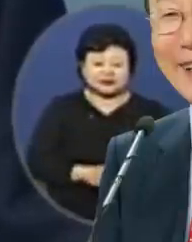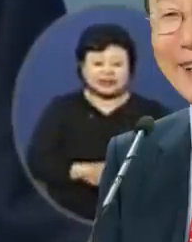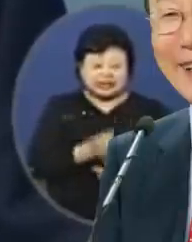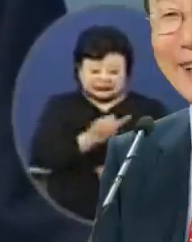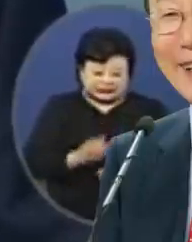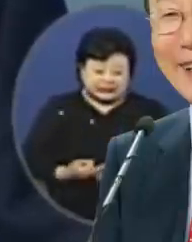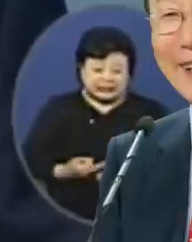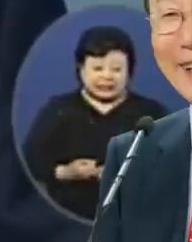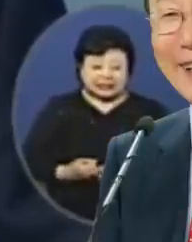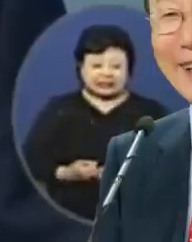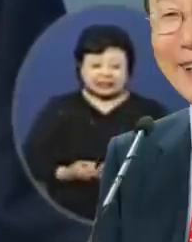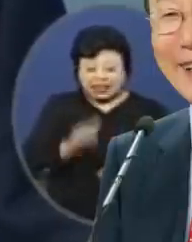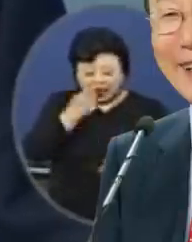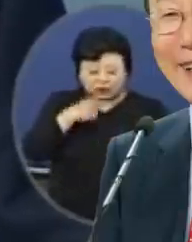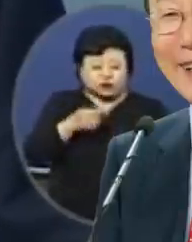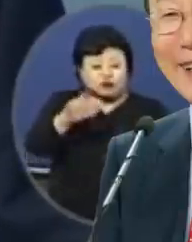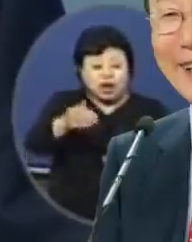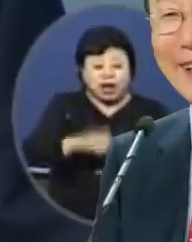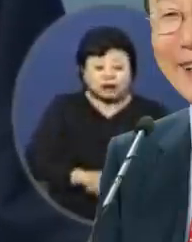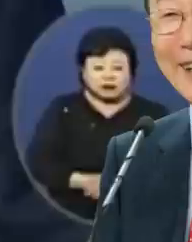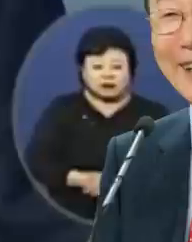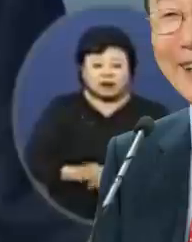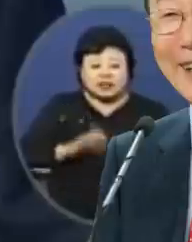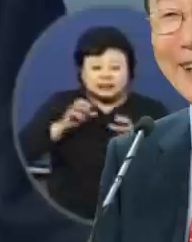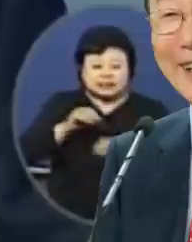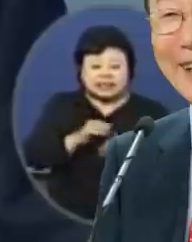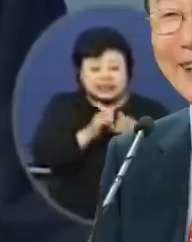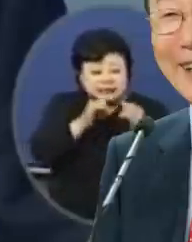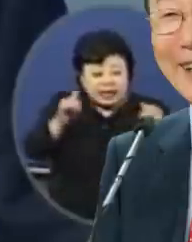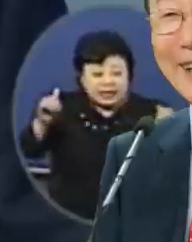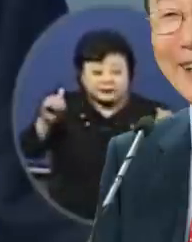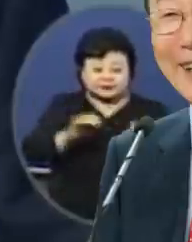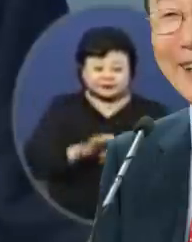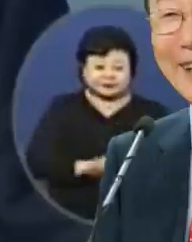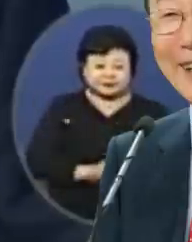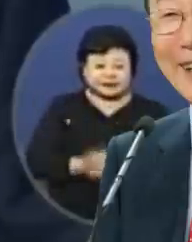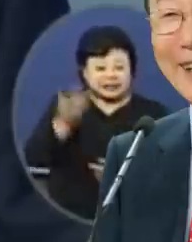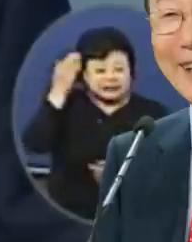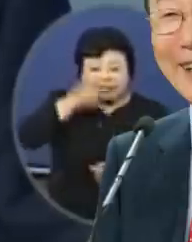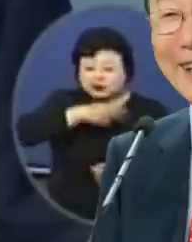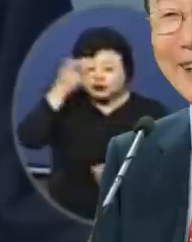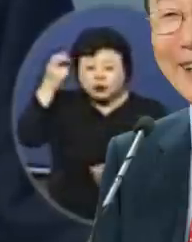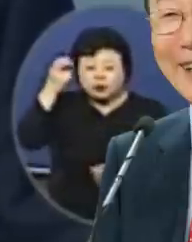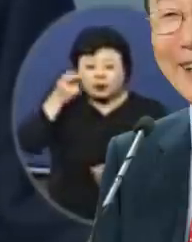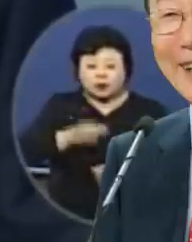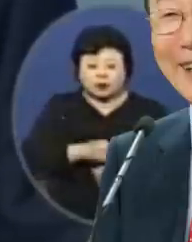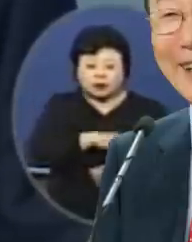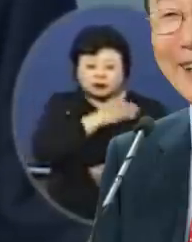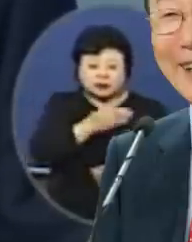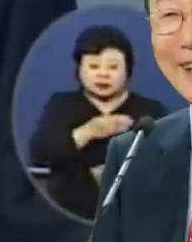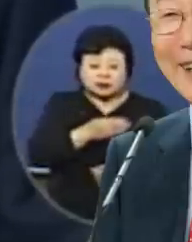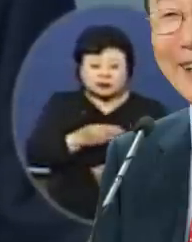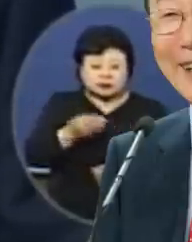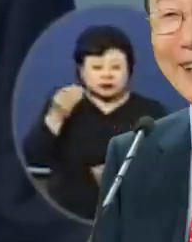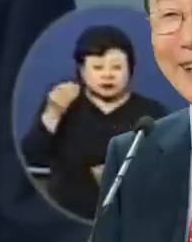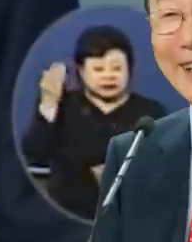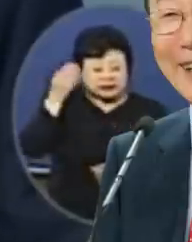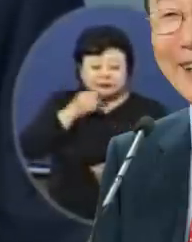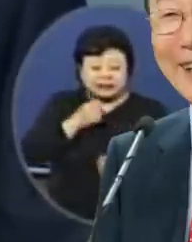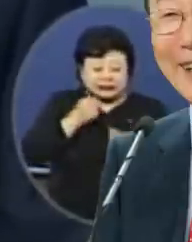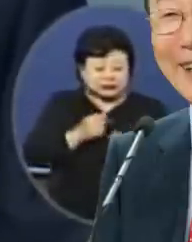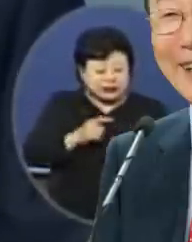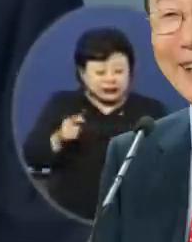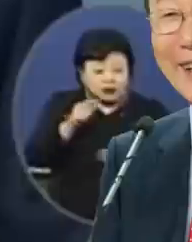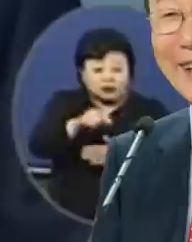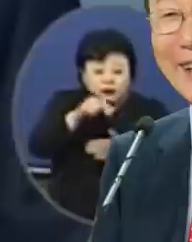제자들에게 교훈을 가르치려고요. 이 세상에 인간의 지혜와 총명과 모략과 재능과 지식만 가지고 사는 것이 아니라